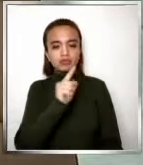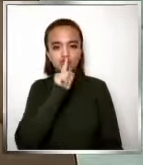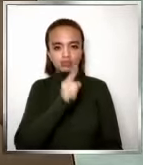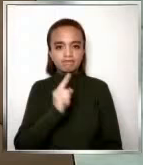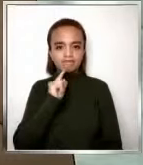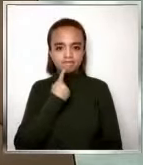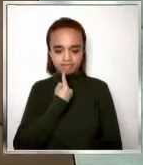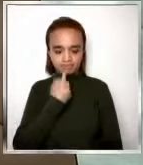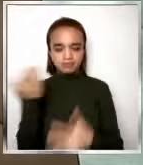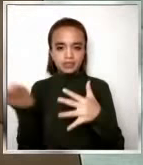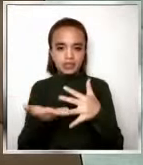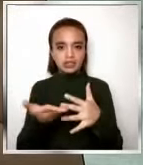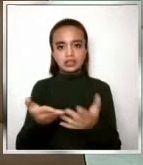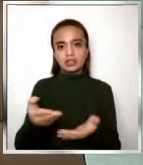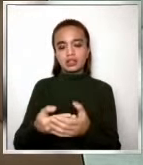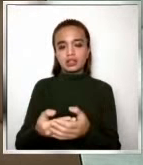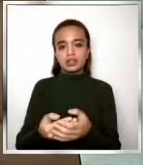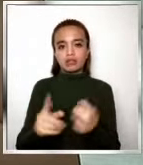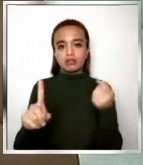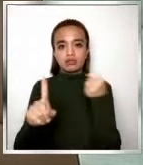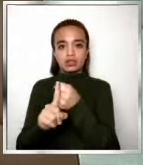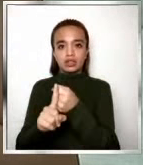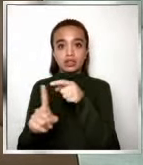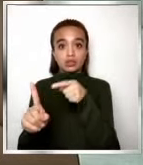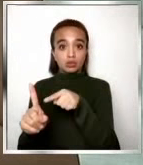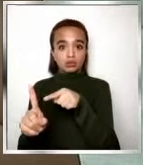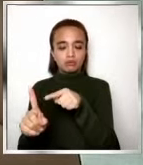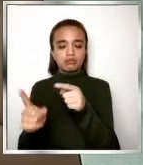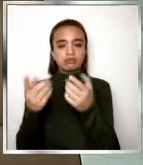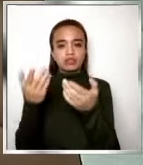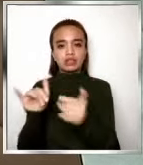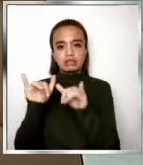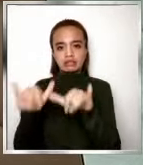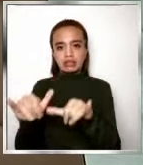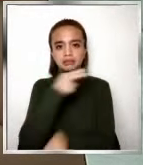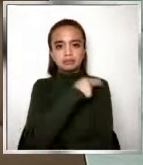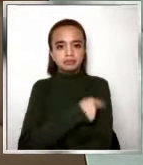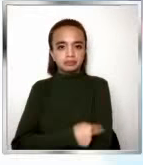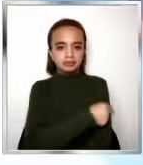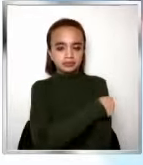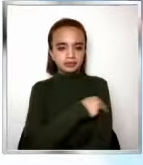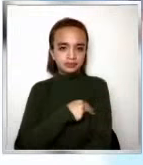pa sa ospital ang biktima. Von Aquino, Nakatutok, 24 Oras.